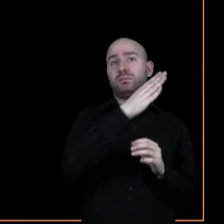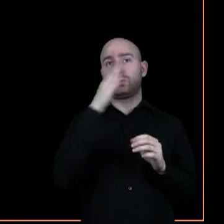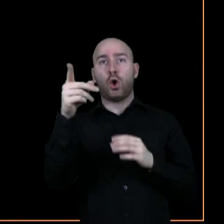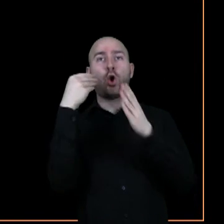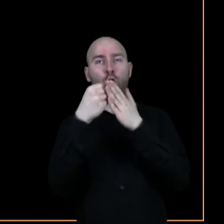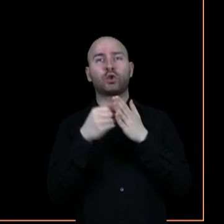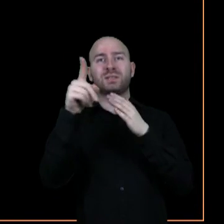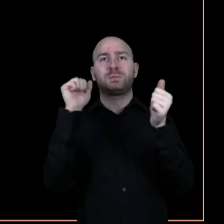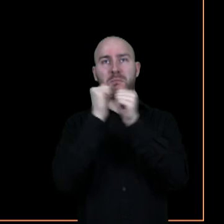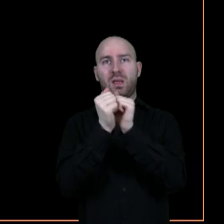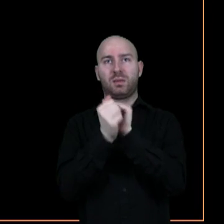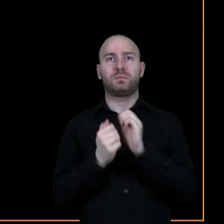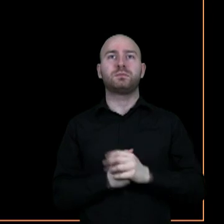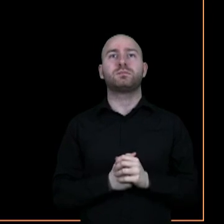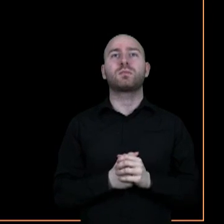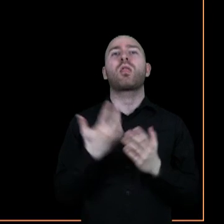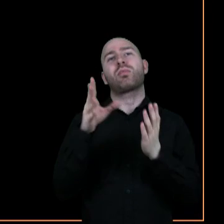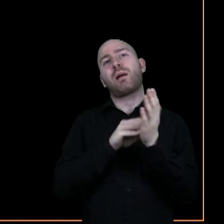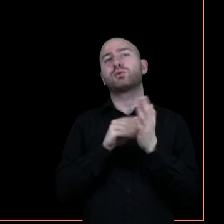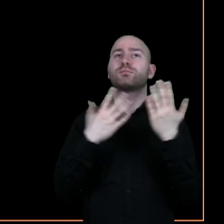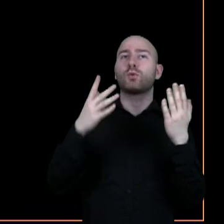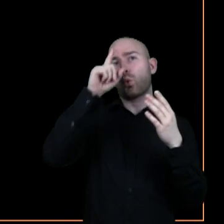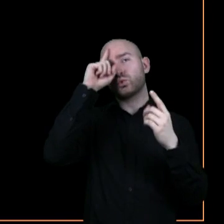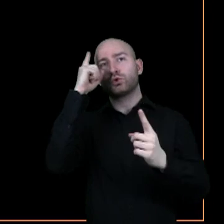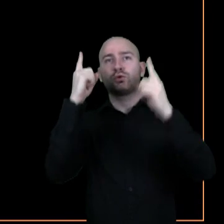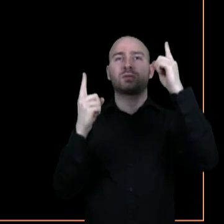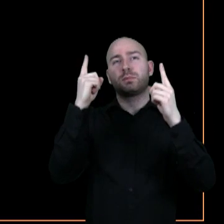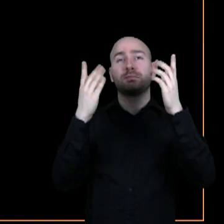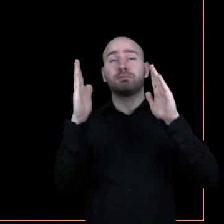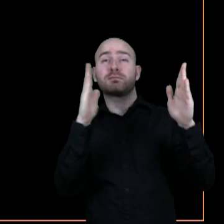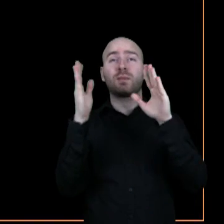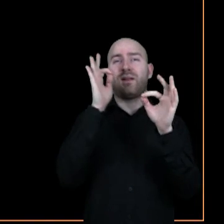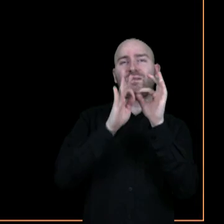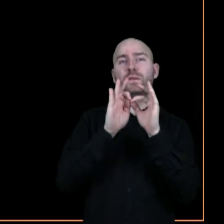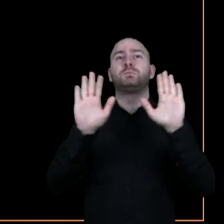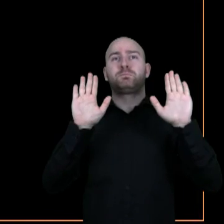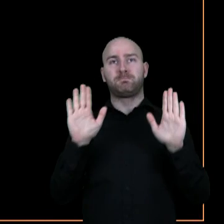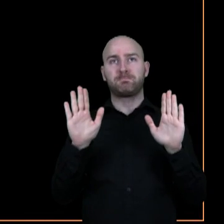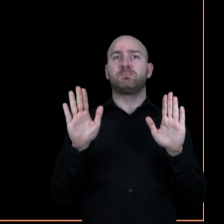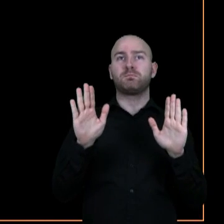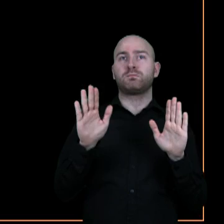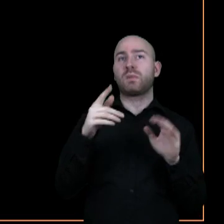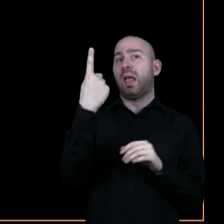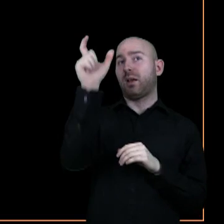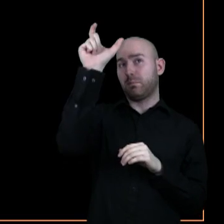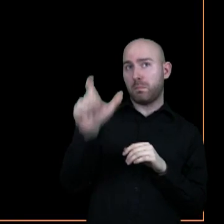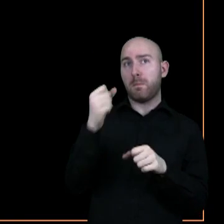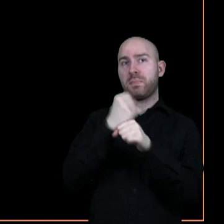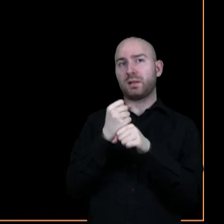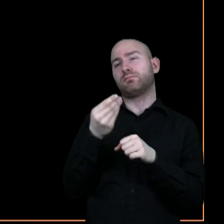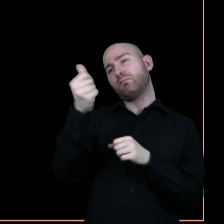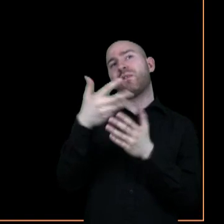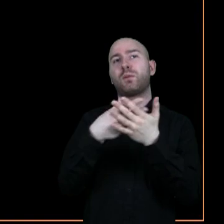względu na to, ilu programistów przyjmę. Teraz koszty zmienne. Uznajmy, że pełne wynagrodzenie…